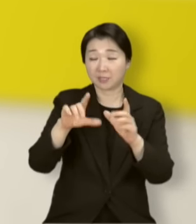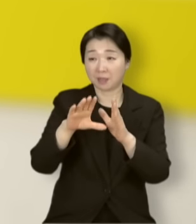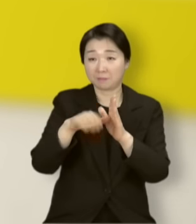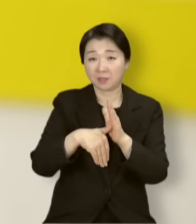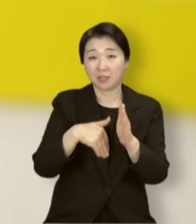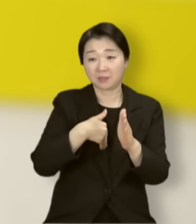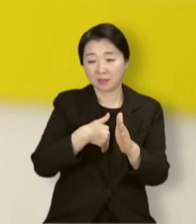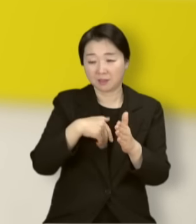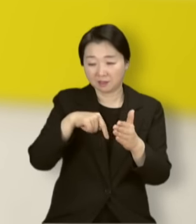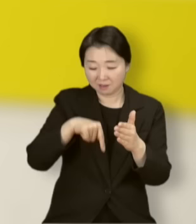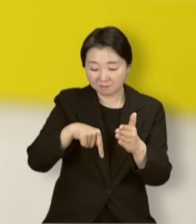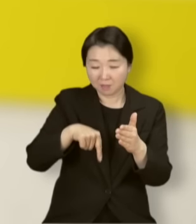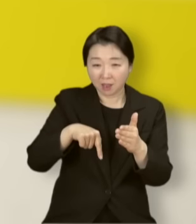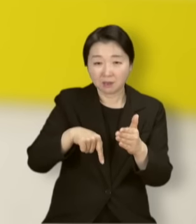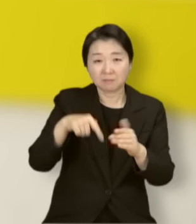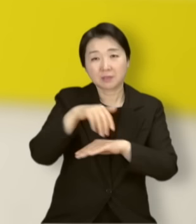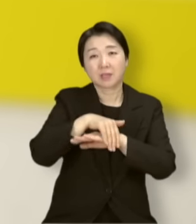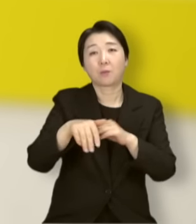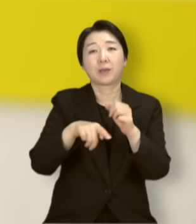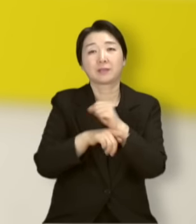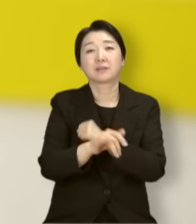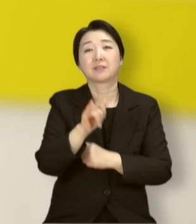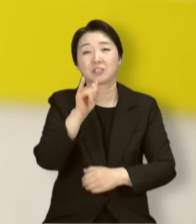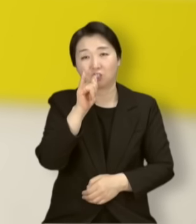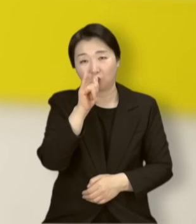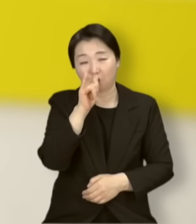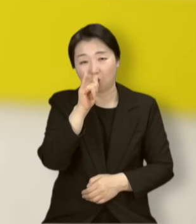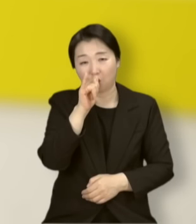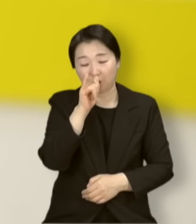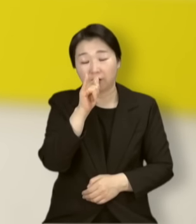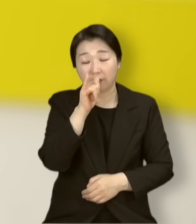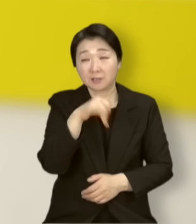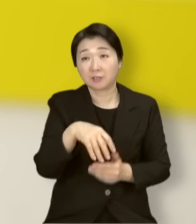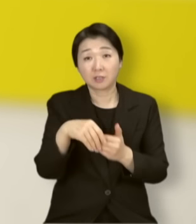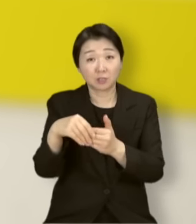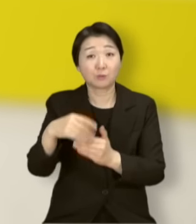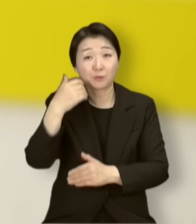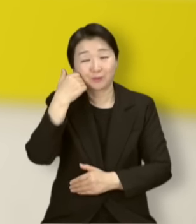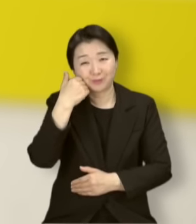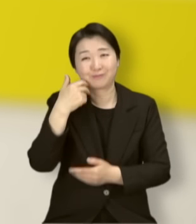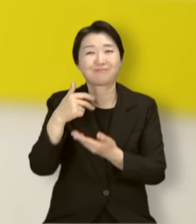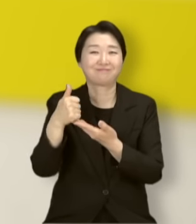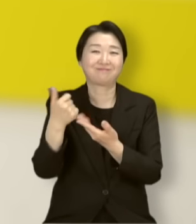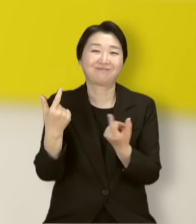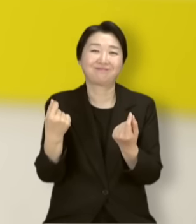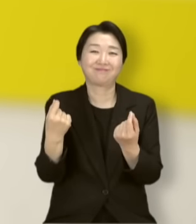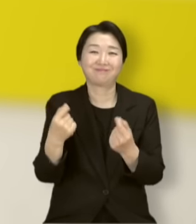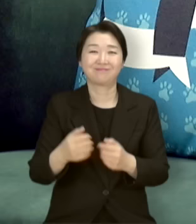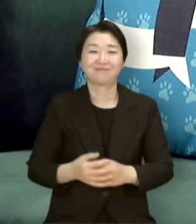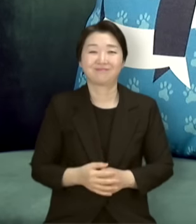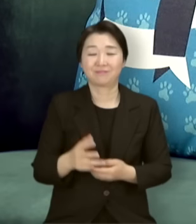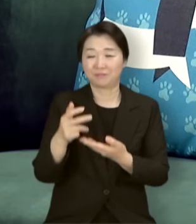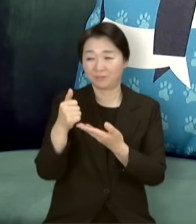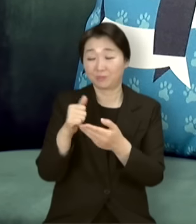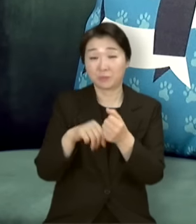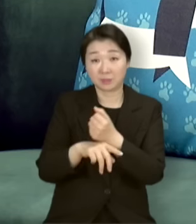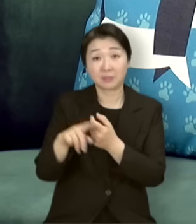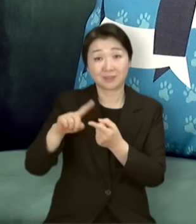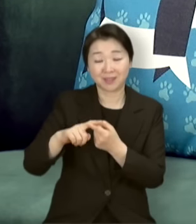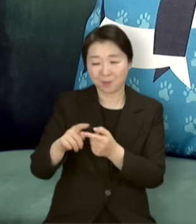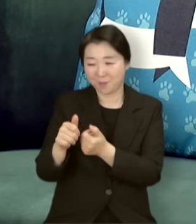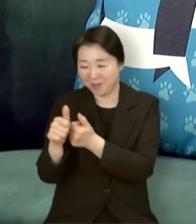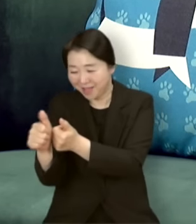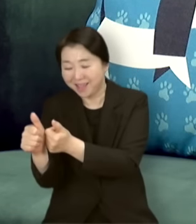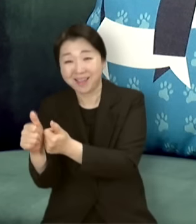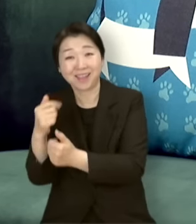속에 제 나름대로 여러 가지 계획과 뜻이 있었지만 네. 그것을 인도하신 것은 주님이고